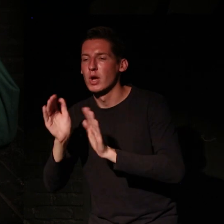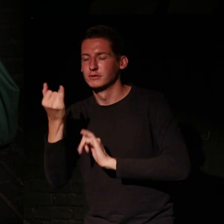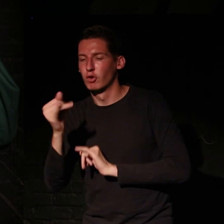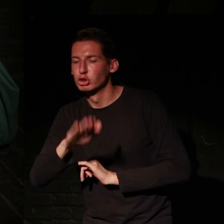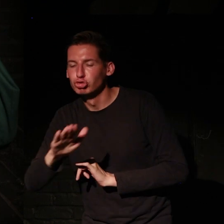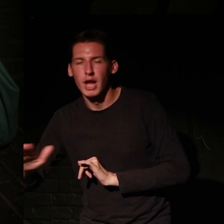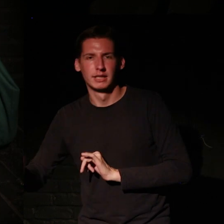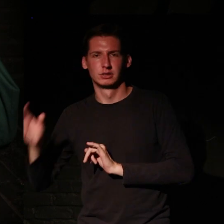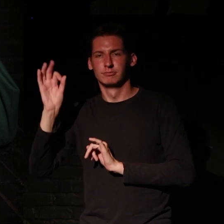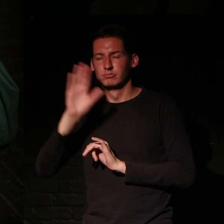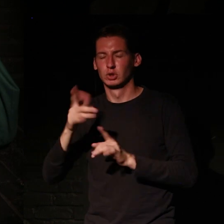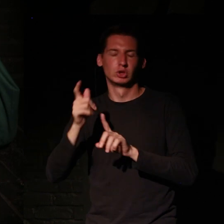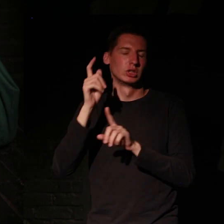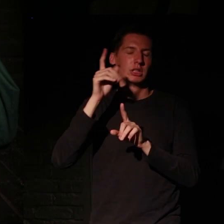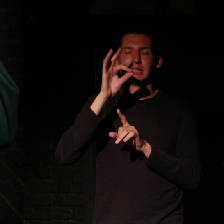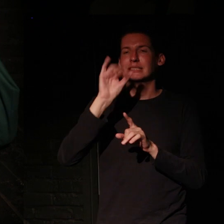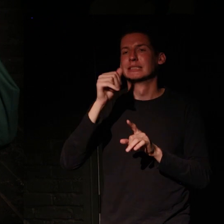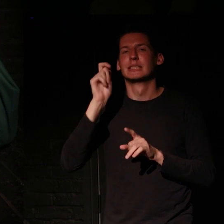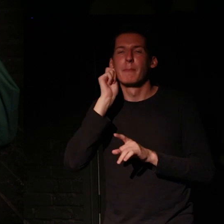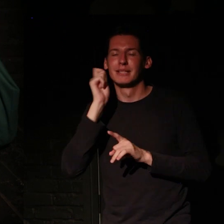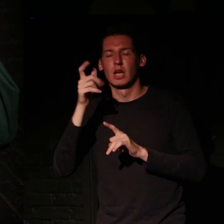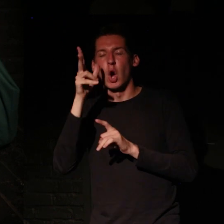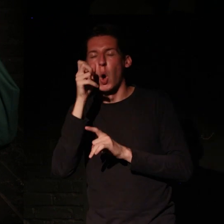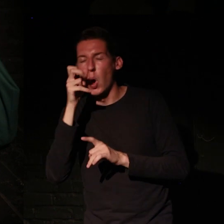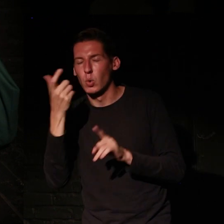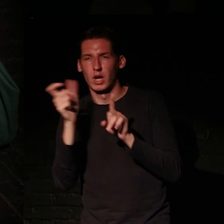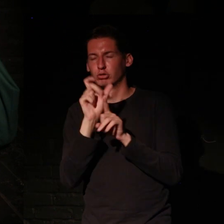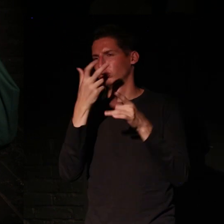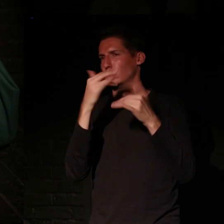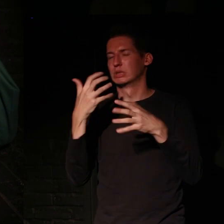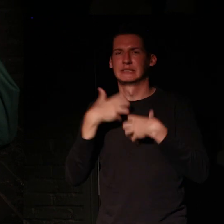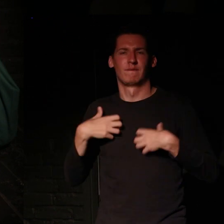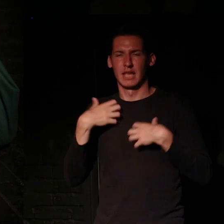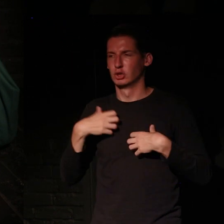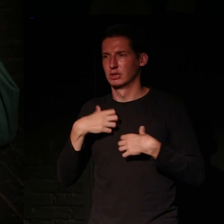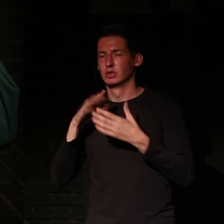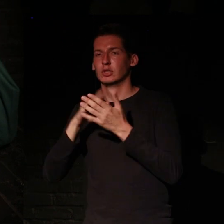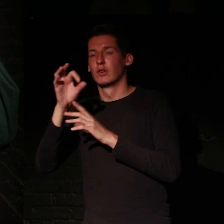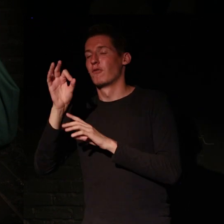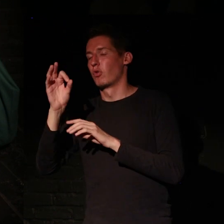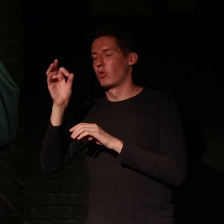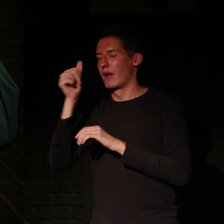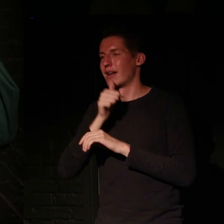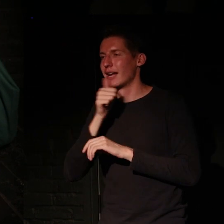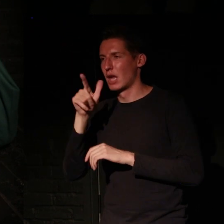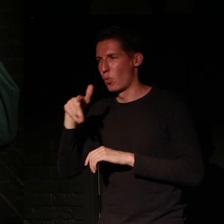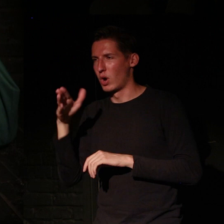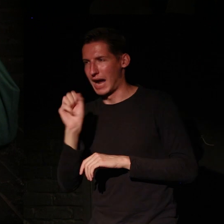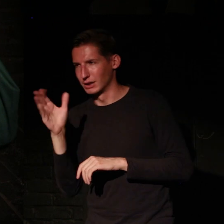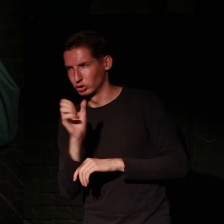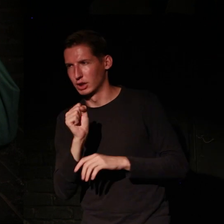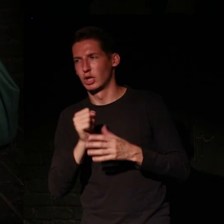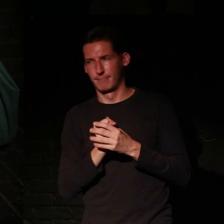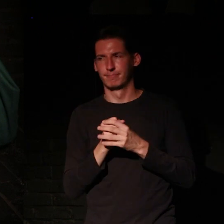będzie samica orła, czy to będzie nawet samica kury, właśnie w Ewangelii Łukasza jest